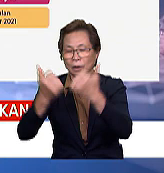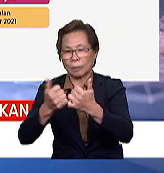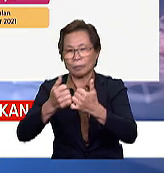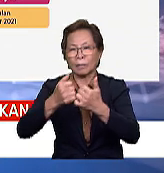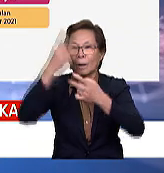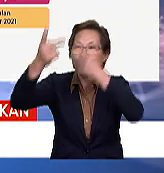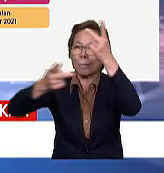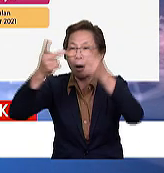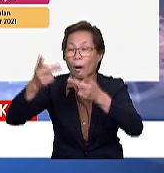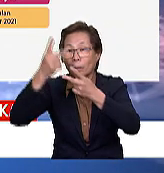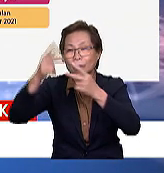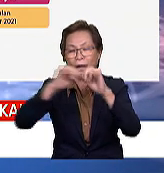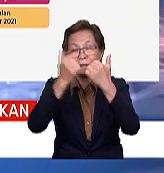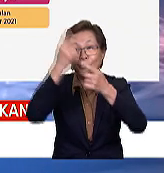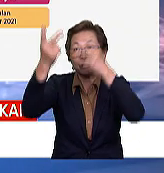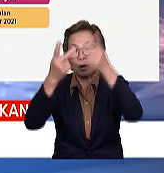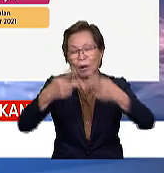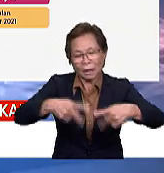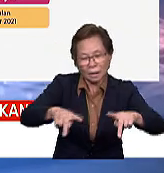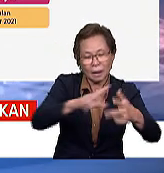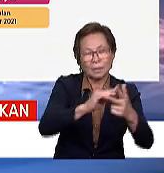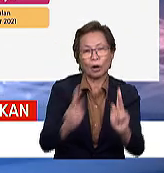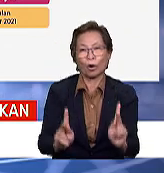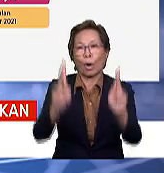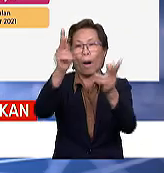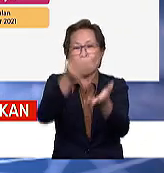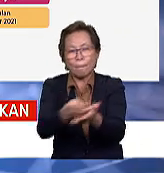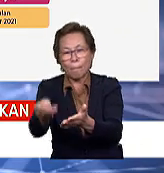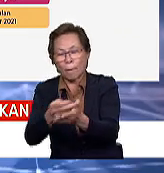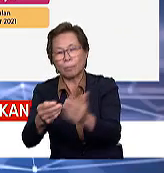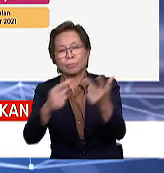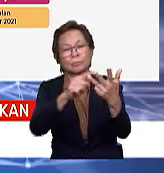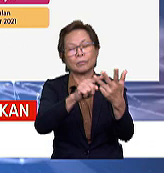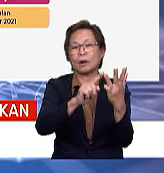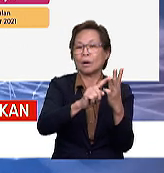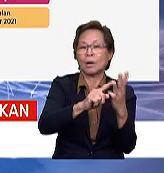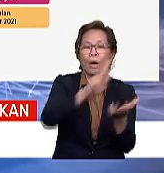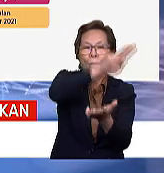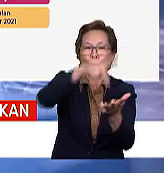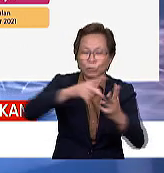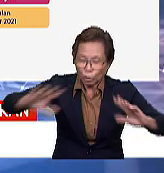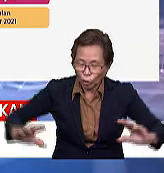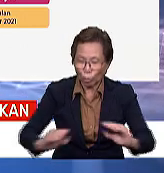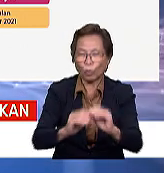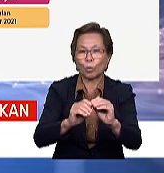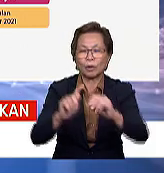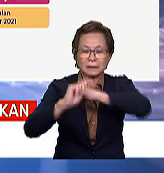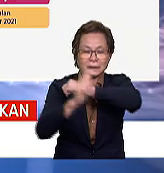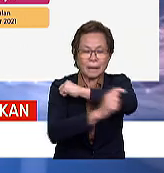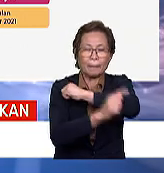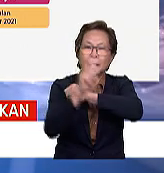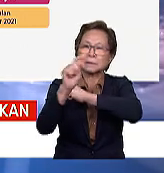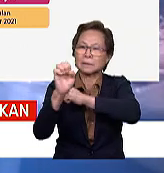pengembaraan dan pelancongan premis dan kompleks membeli belah pusat-pusat convention Taman tema